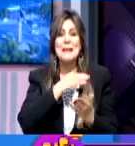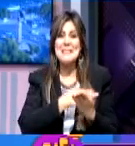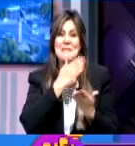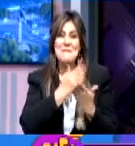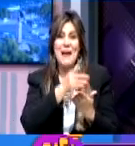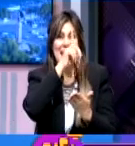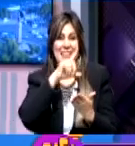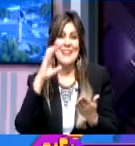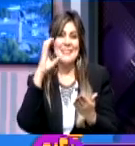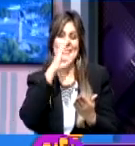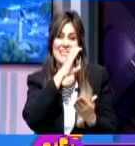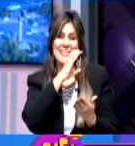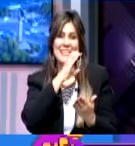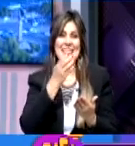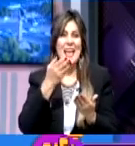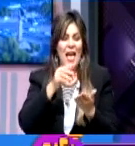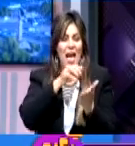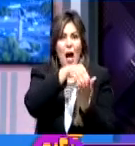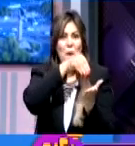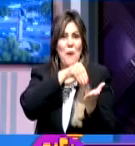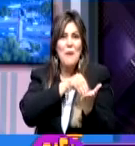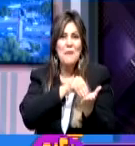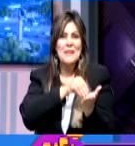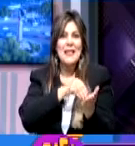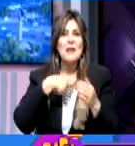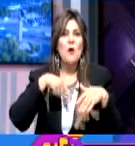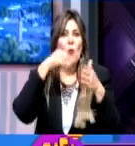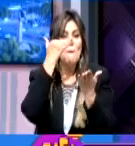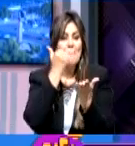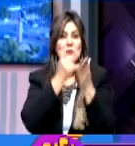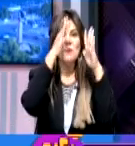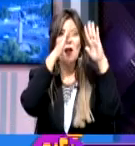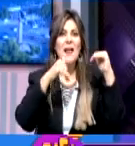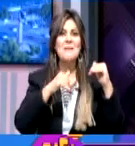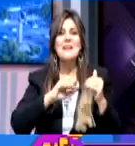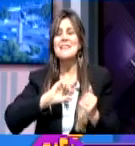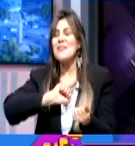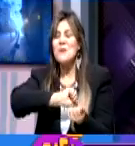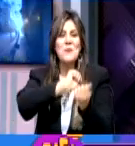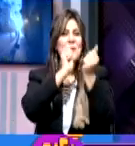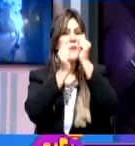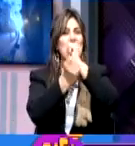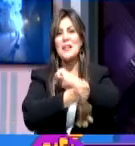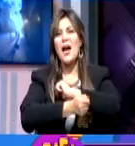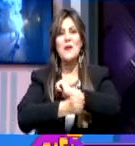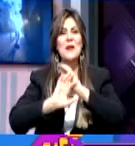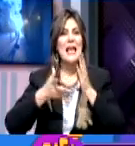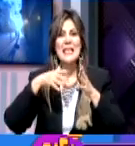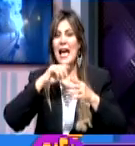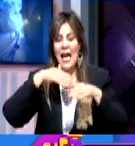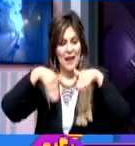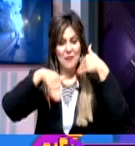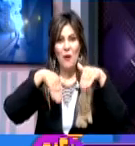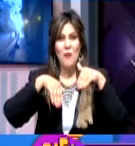طبعا تحيه وتقدير. وطبعا البرنامج بكره احلى مع فخامه الرئيس، فدي حاجه يعني الحمد لله. انا بشكر صراحه فريق الاعداد